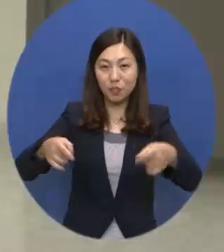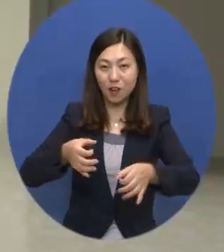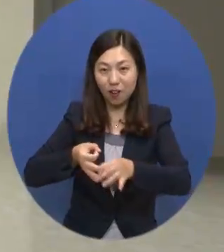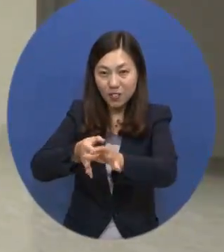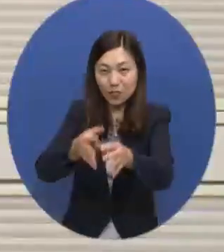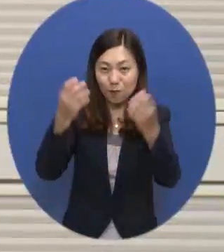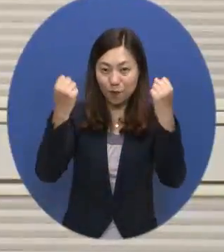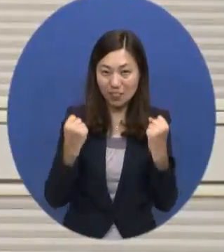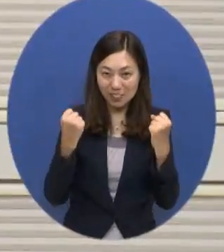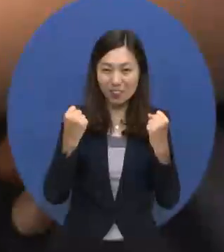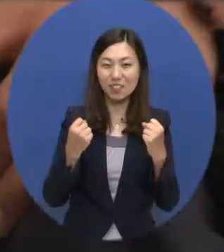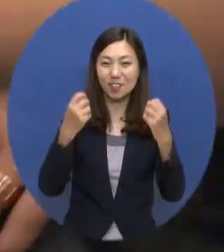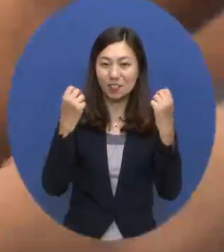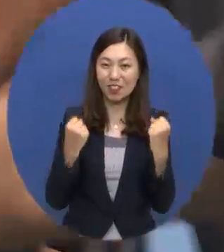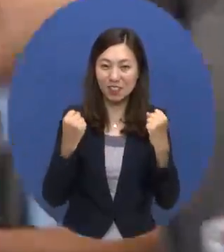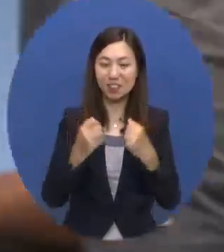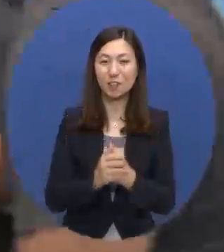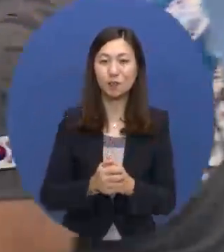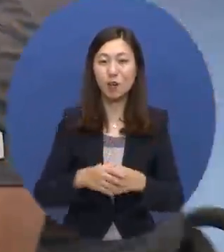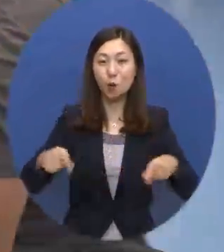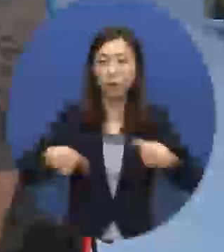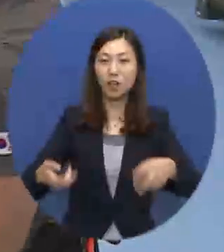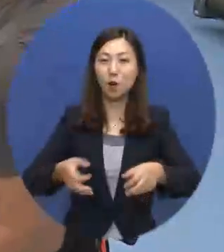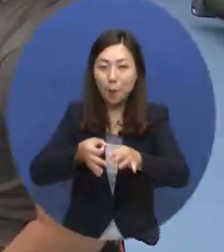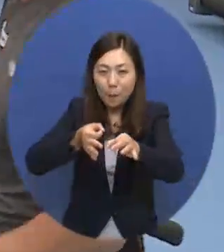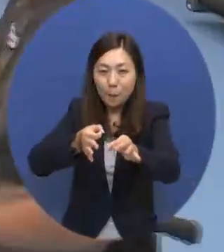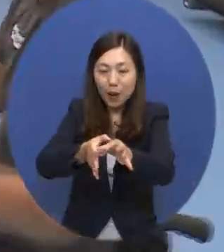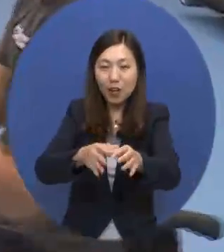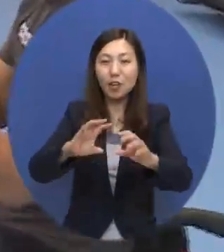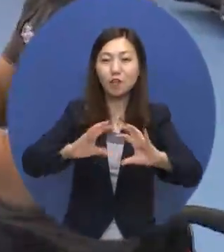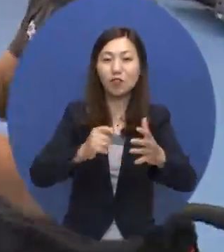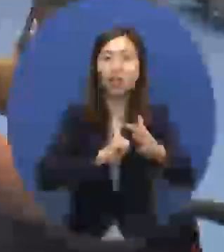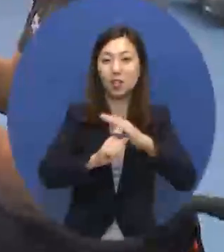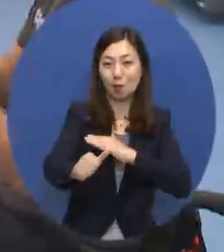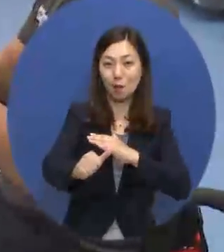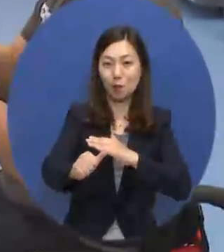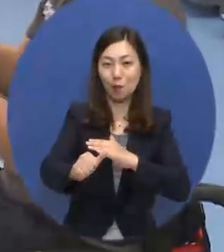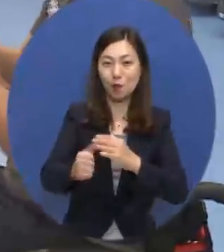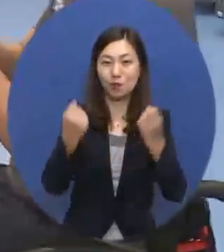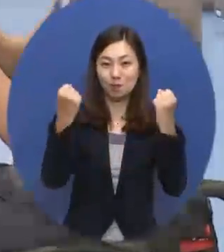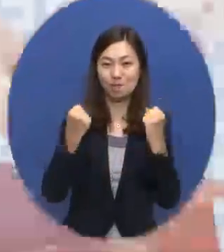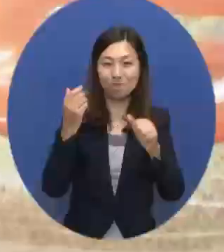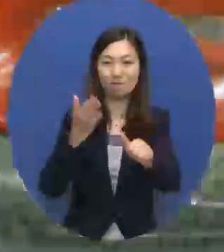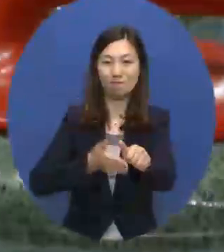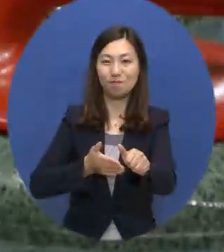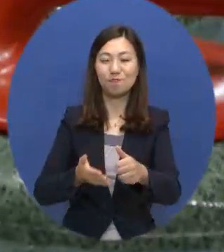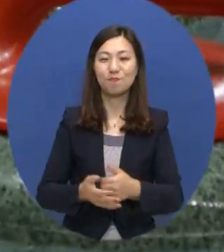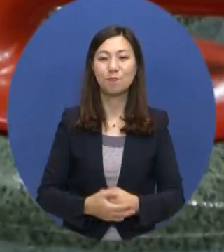화이팅! 화이팅! 화이팅! 휠체어 컬링 국가대표팀의 선전을 응원합니다.